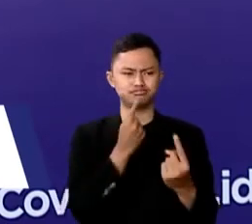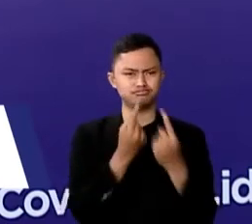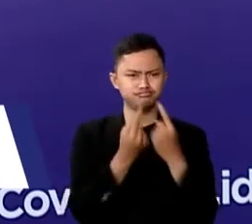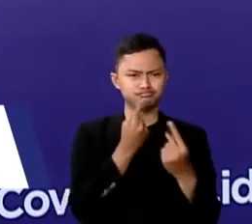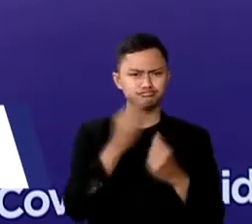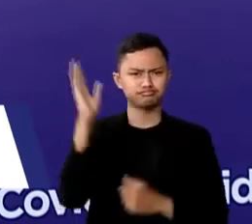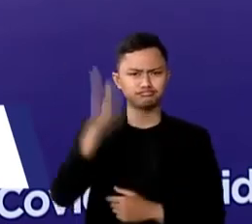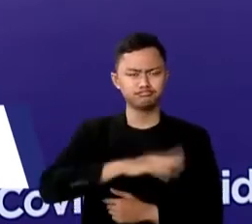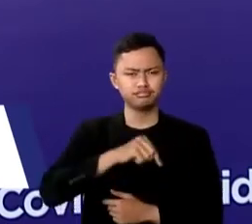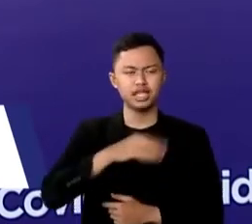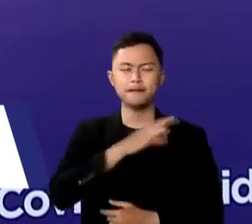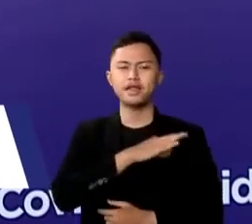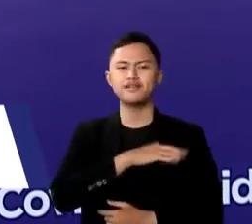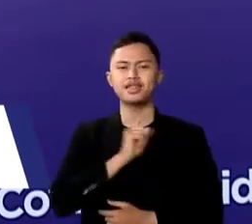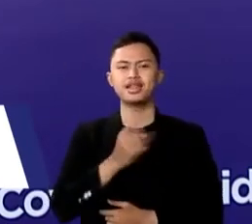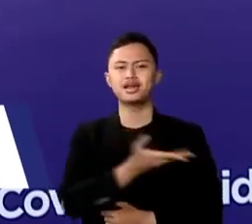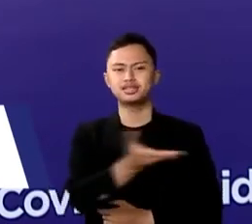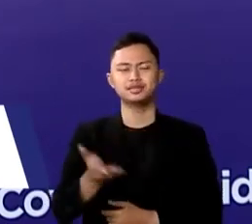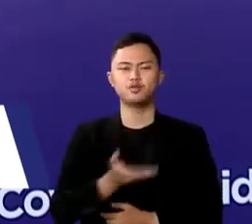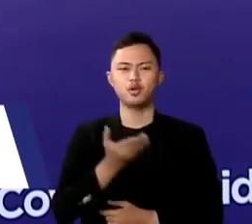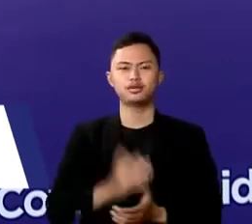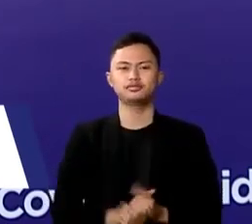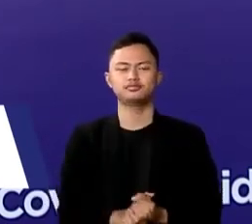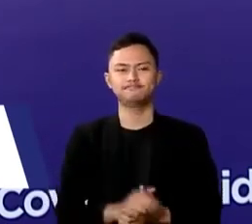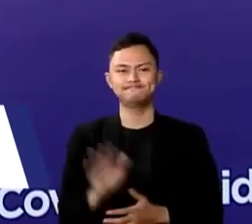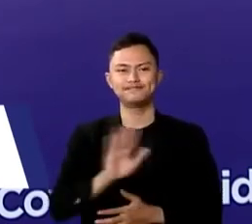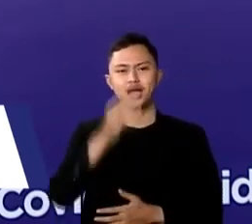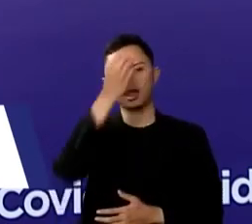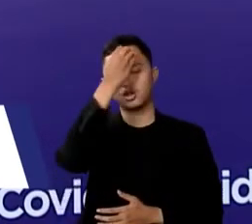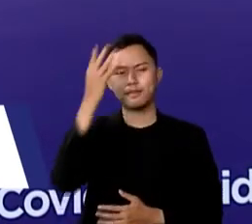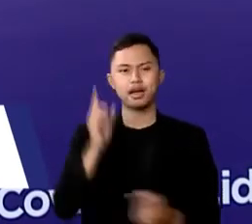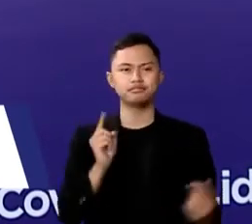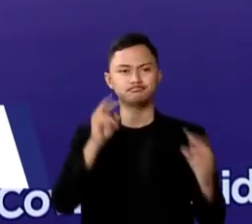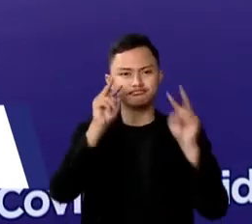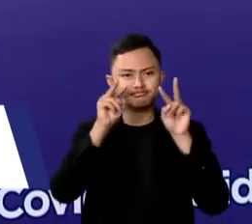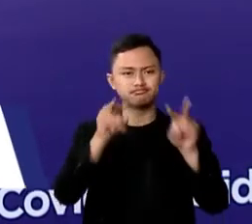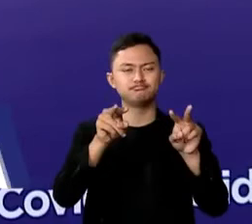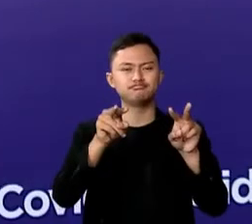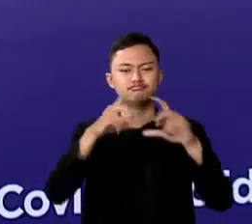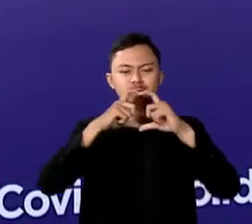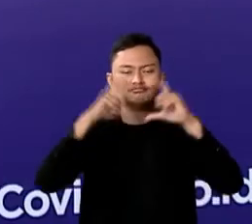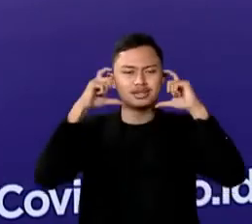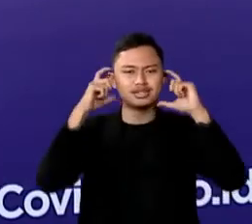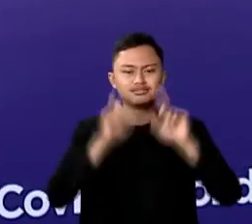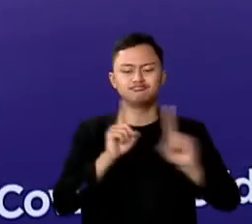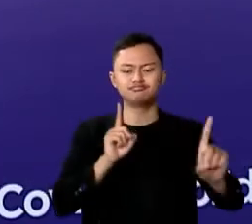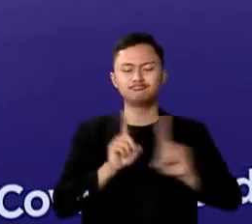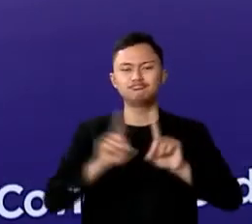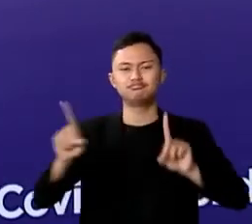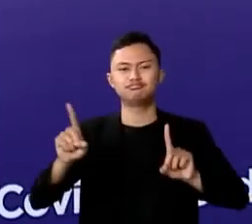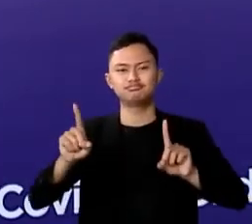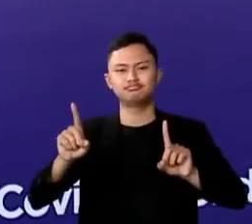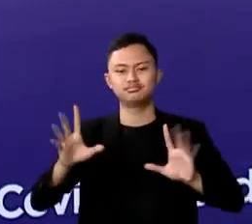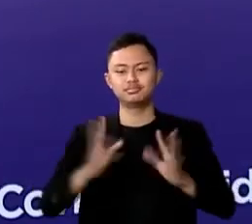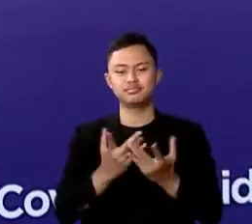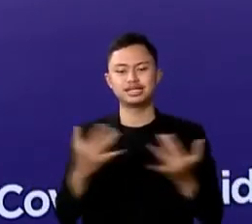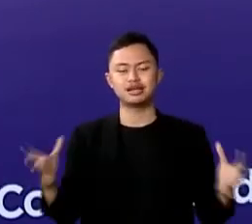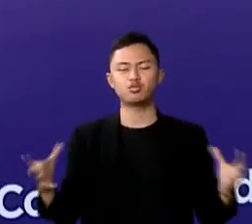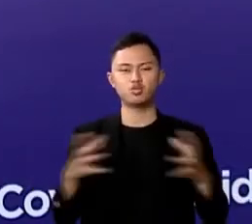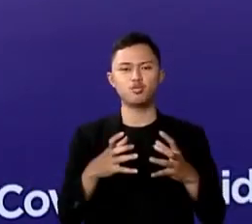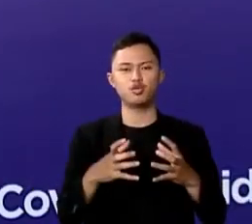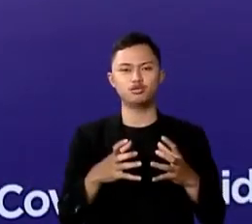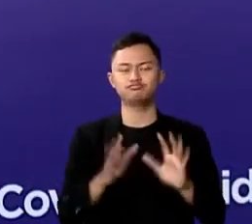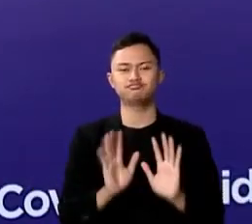bincang-bincang kita hari ini bermanfaat untuk kita semua jangan lupa pemirsa untuk selalu memakai masker menjaga jarak dan hindari kerumunan